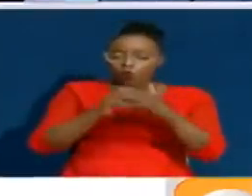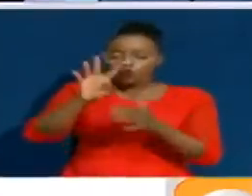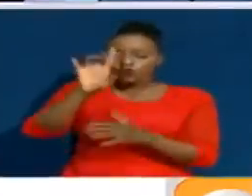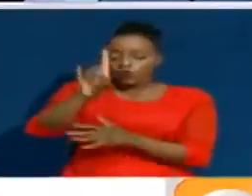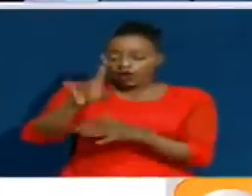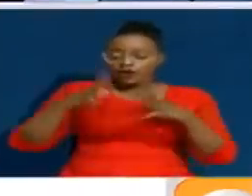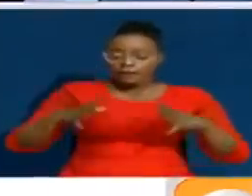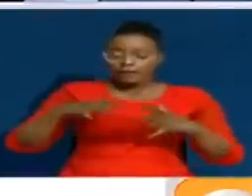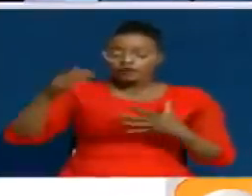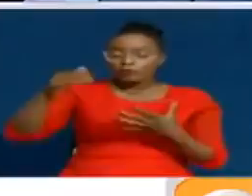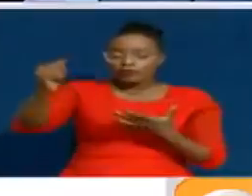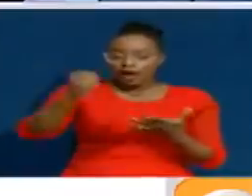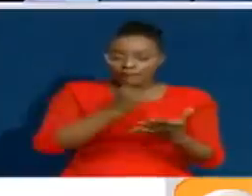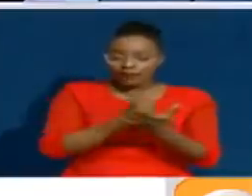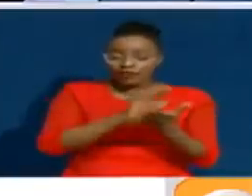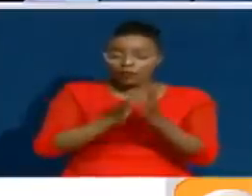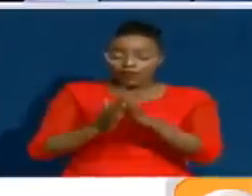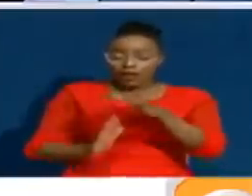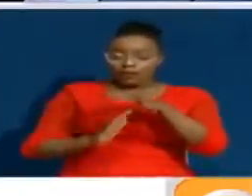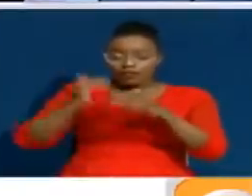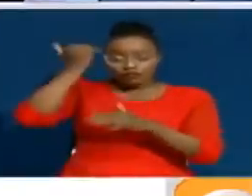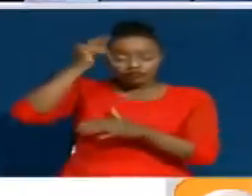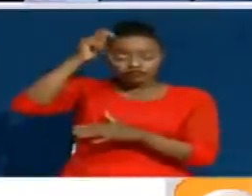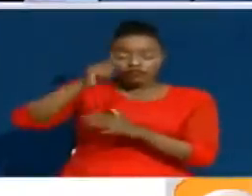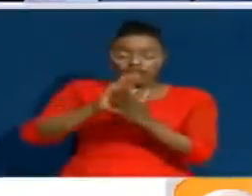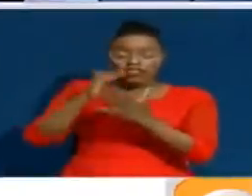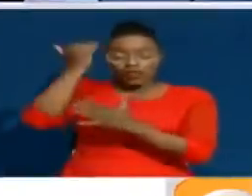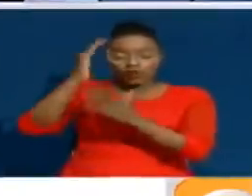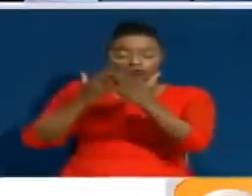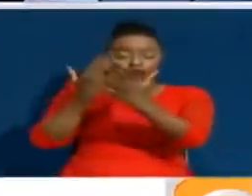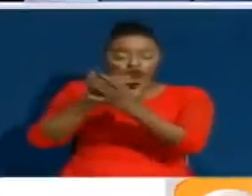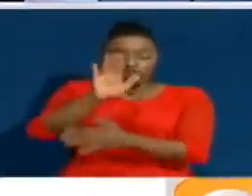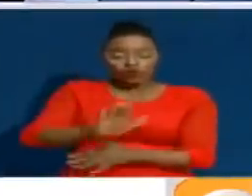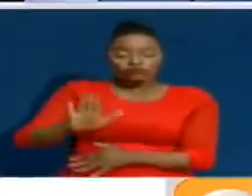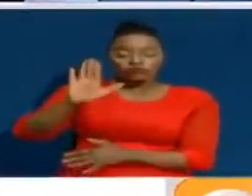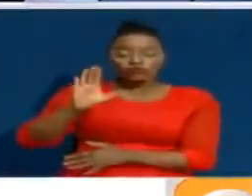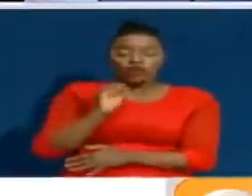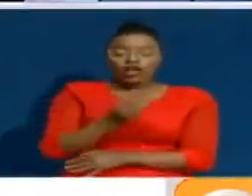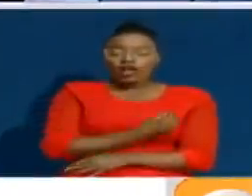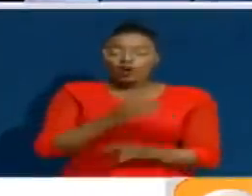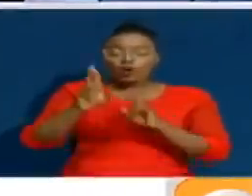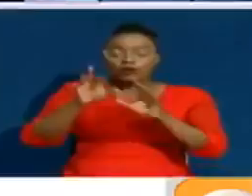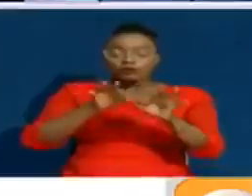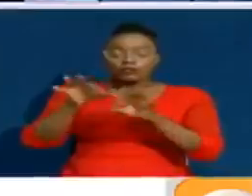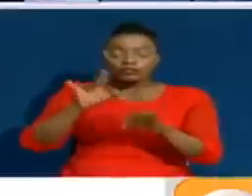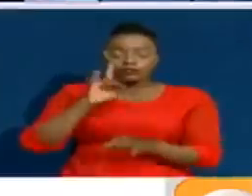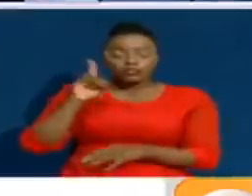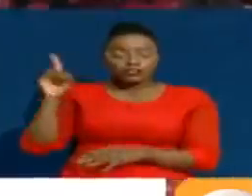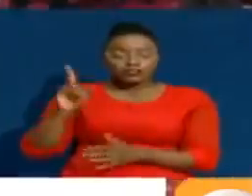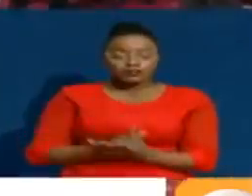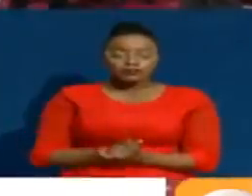41 waliopendekezwa kuteuliwa kama majaji wa mahakama kuu na ya rufaa wapewe kiapo. Francis Gashuri anatuarifu